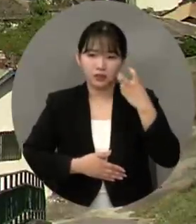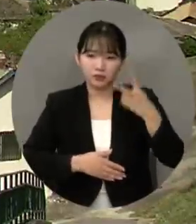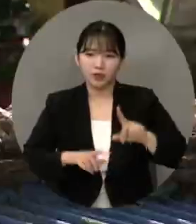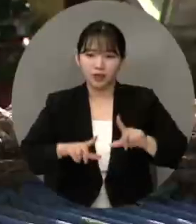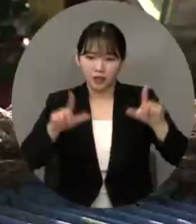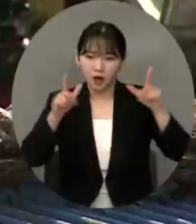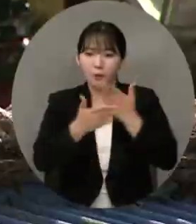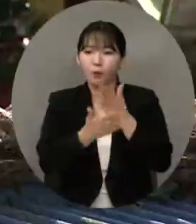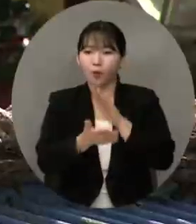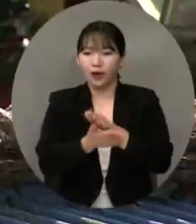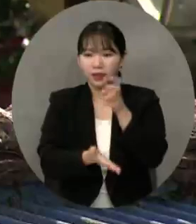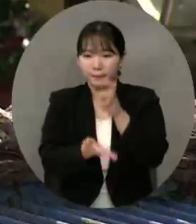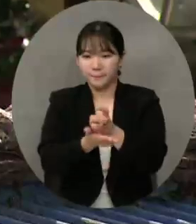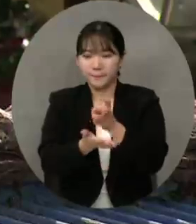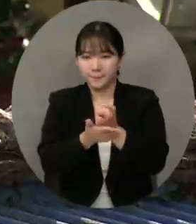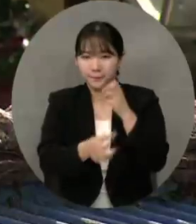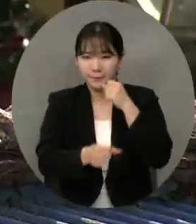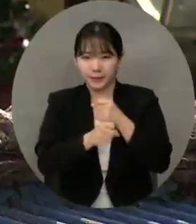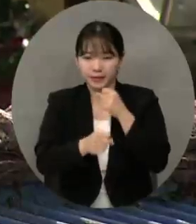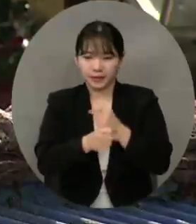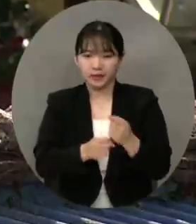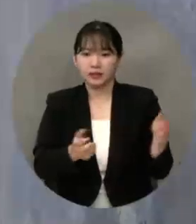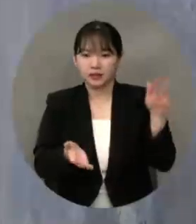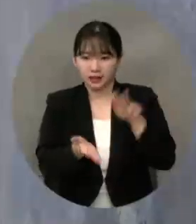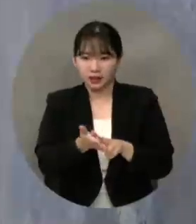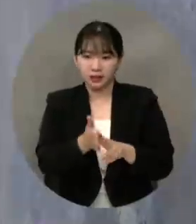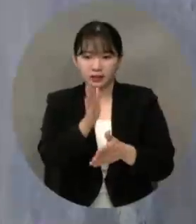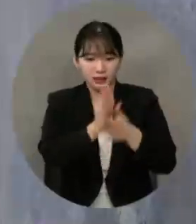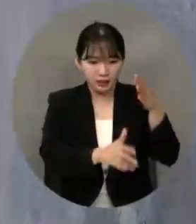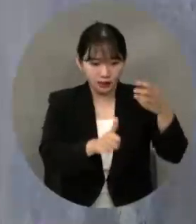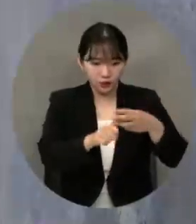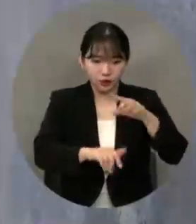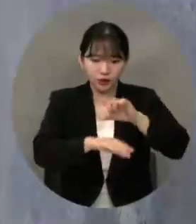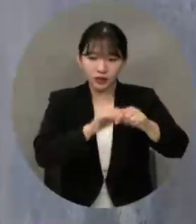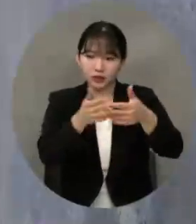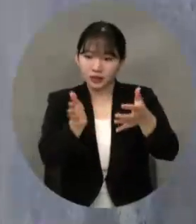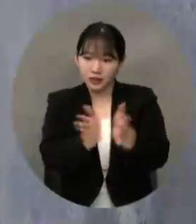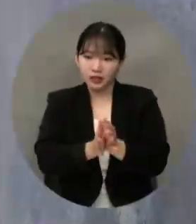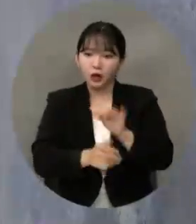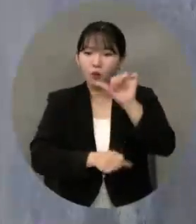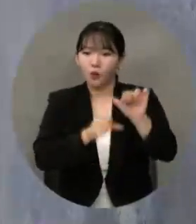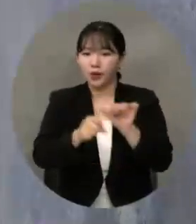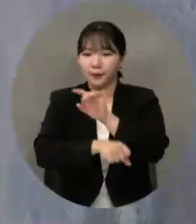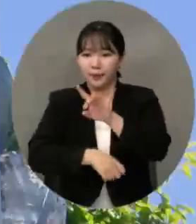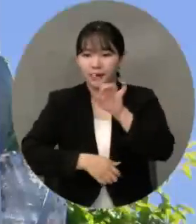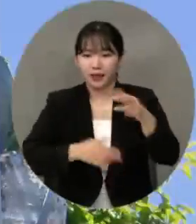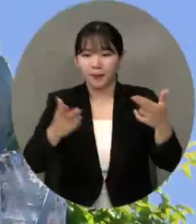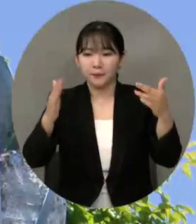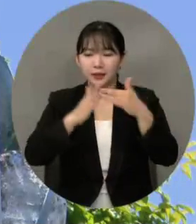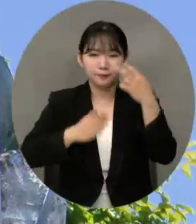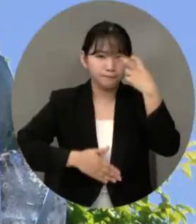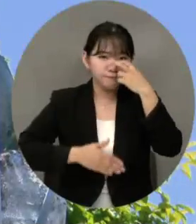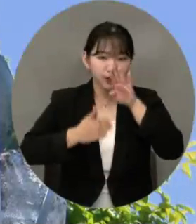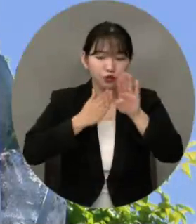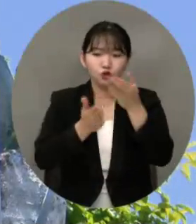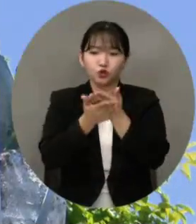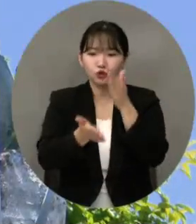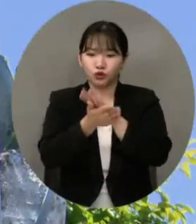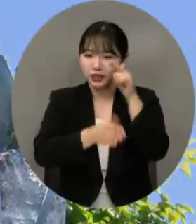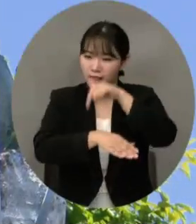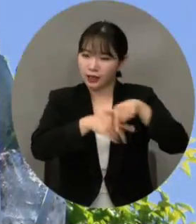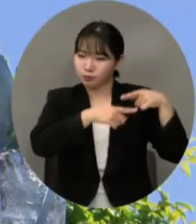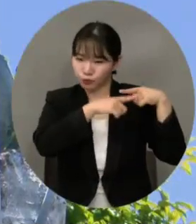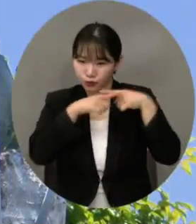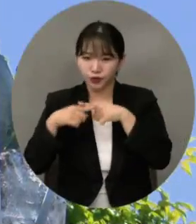2022년 보안법을 제정했습니다. 시군 등 기초지자체가 5년을 주기로 빈집을 조사하고 정비 계획을